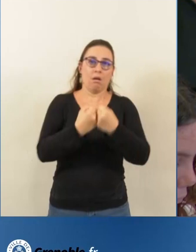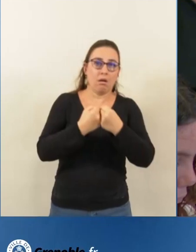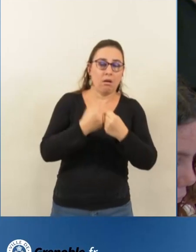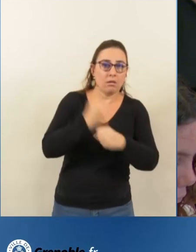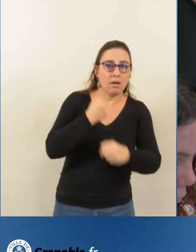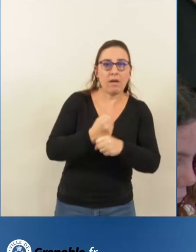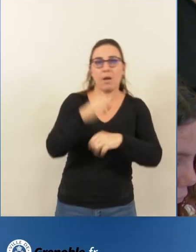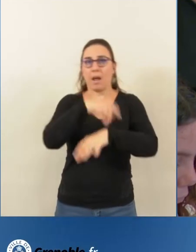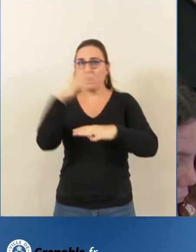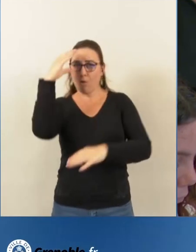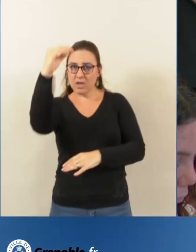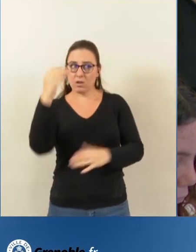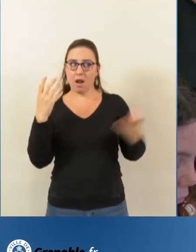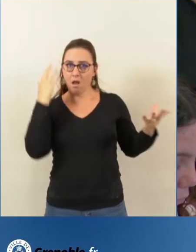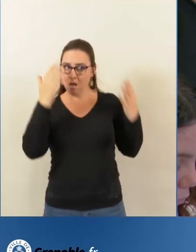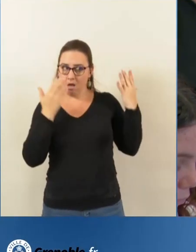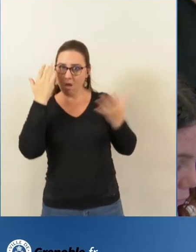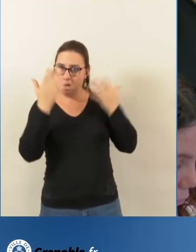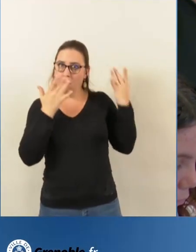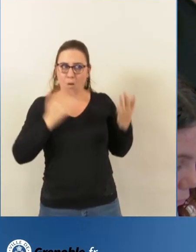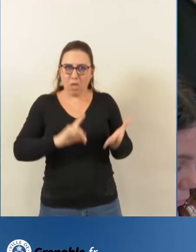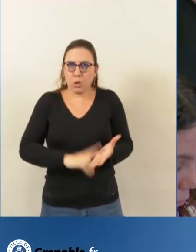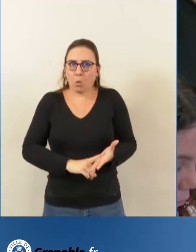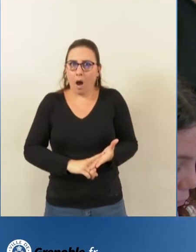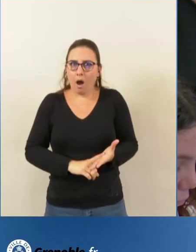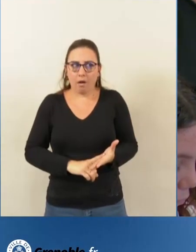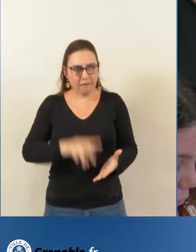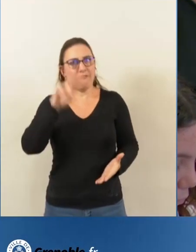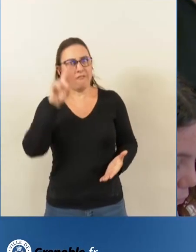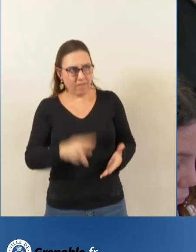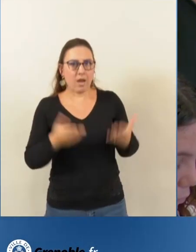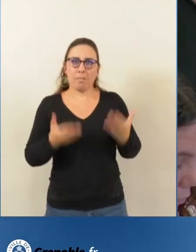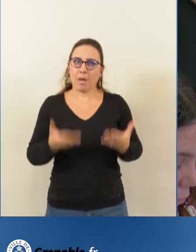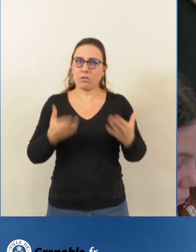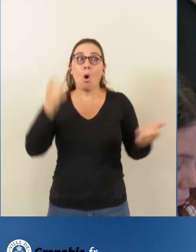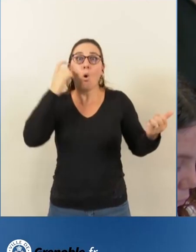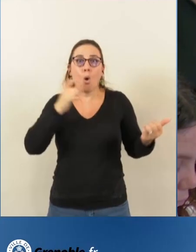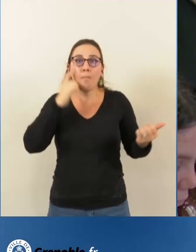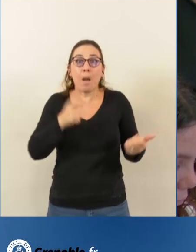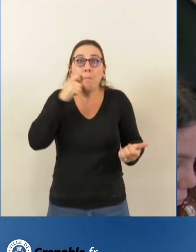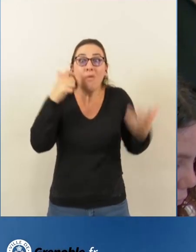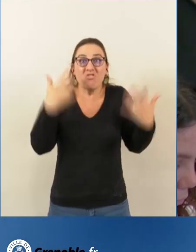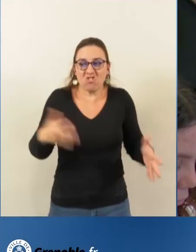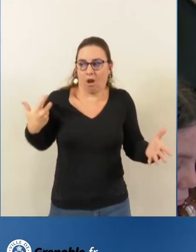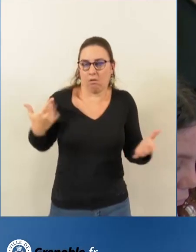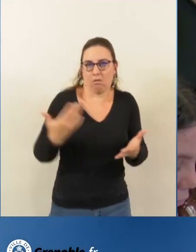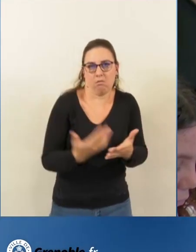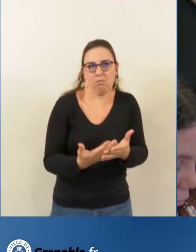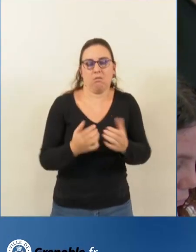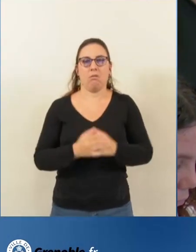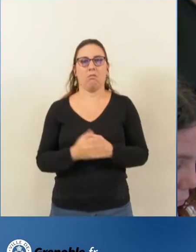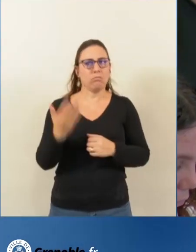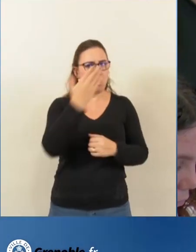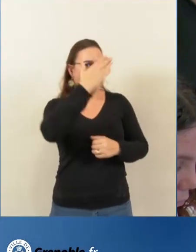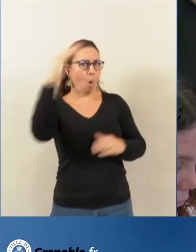c'est une crainte qui est absolument légitime et fondée d'ores et déjà sur des constats constat que nous partageons avec plein